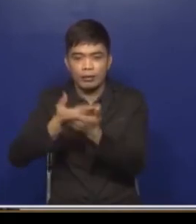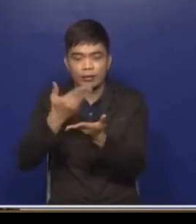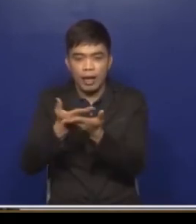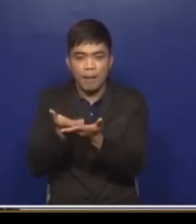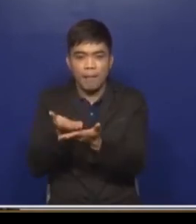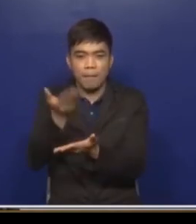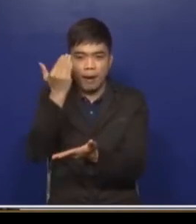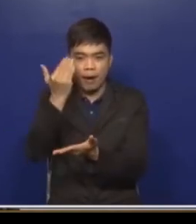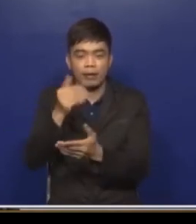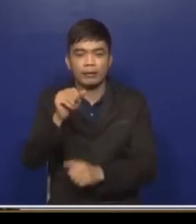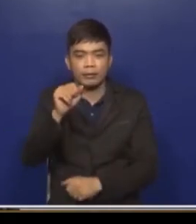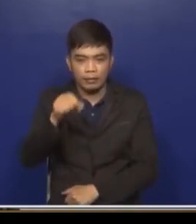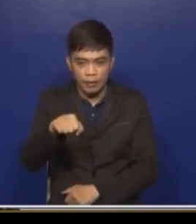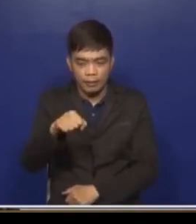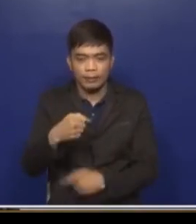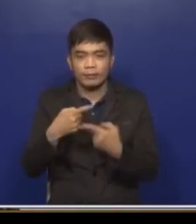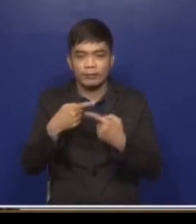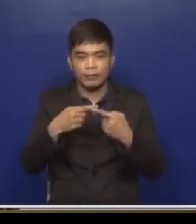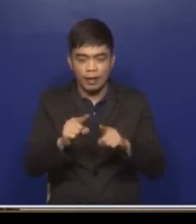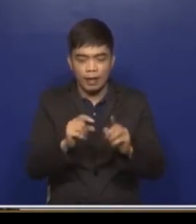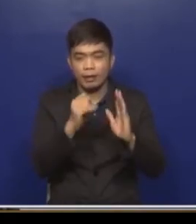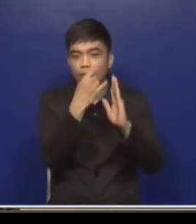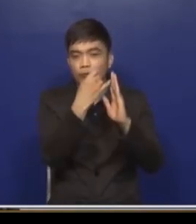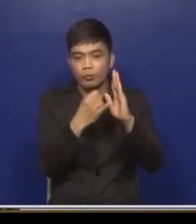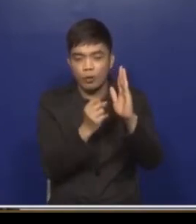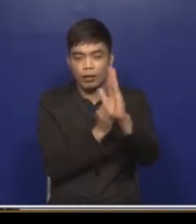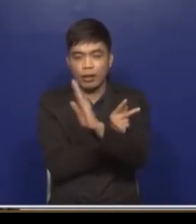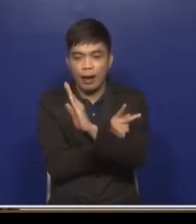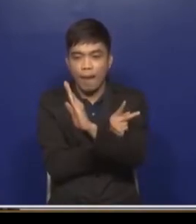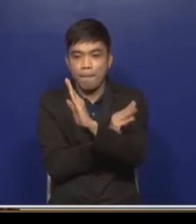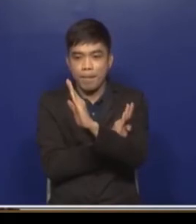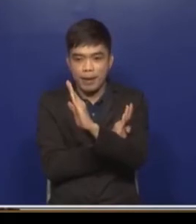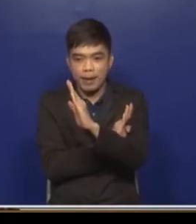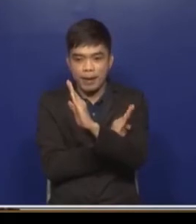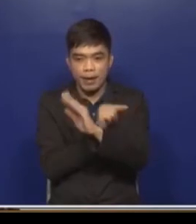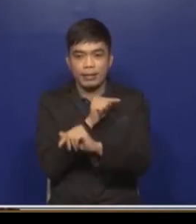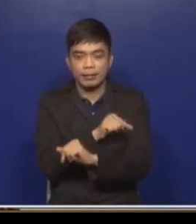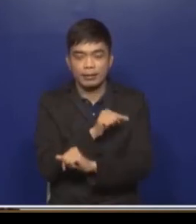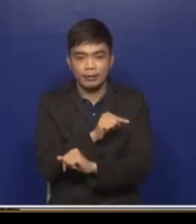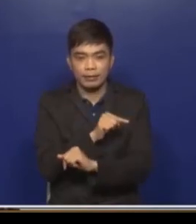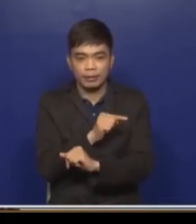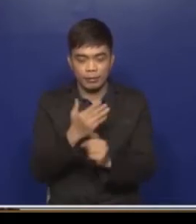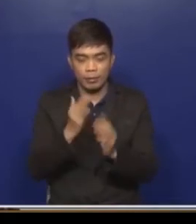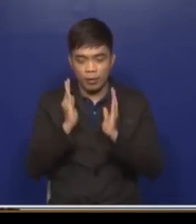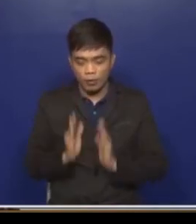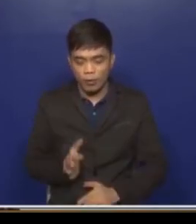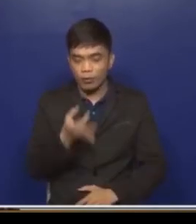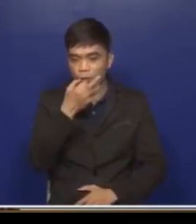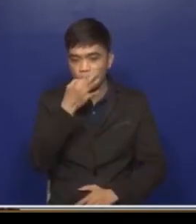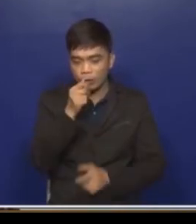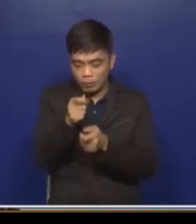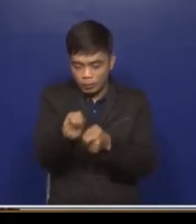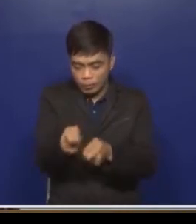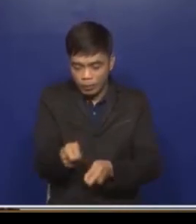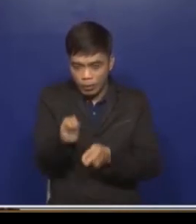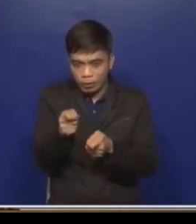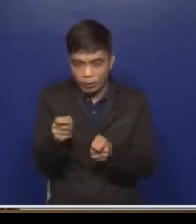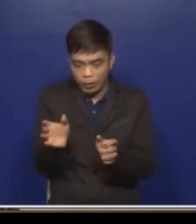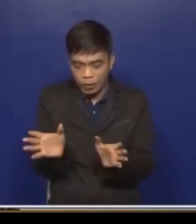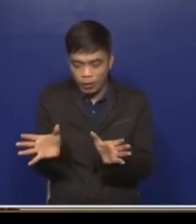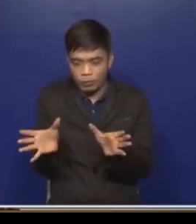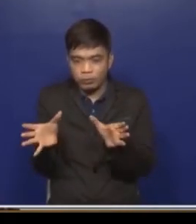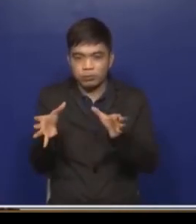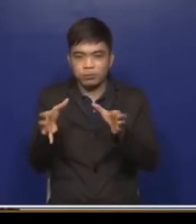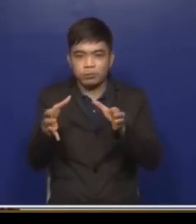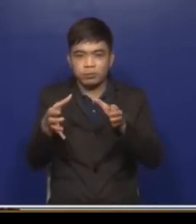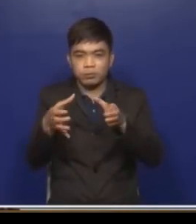สูงแต่ว่าใจัหวดกระบี มีพี่ gratis รวมตัวกันเป็ศากร